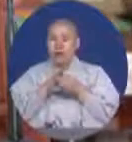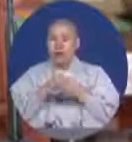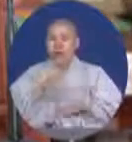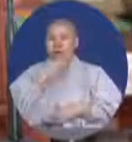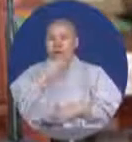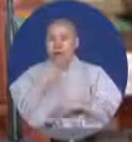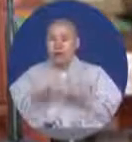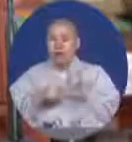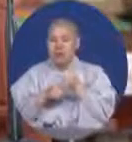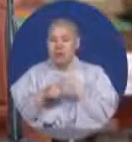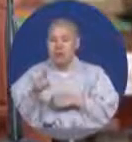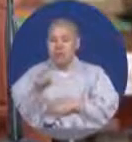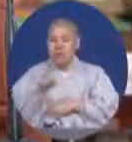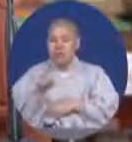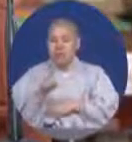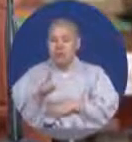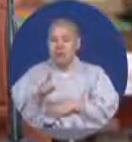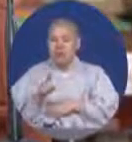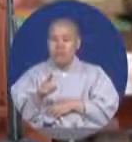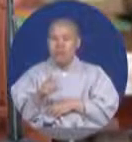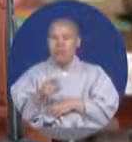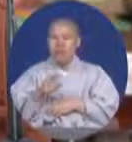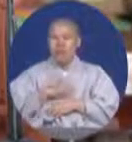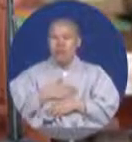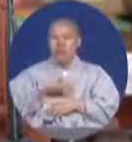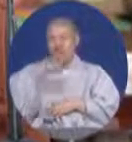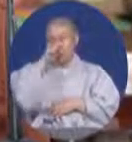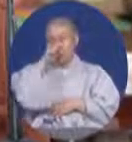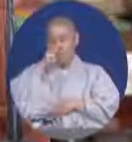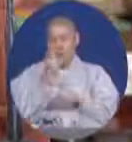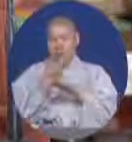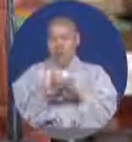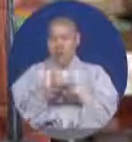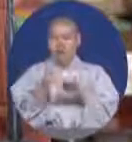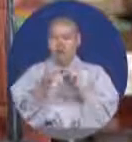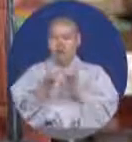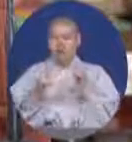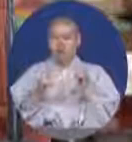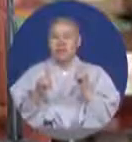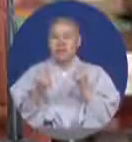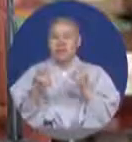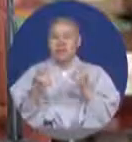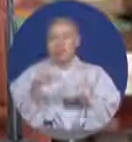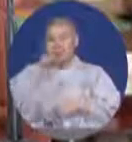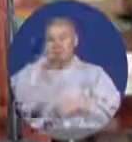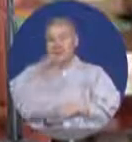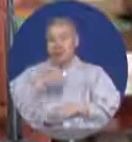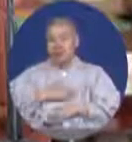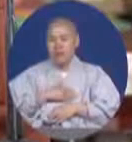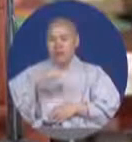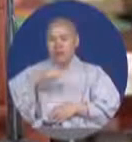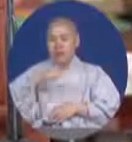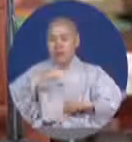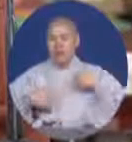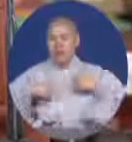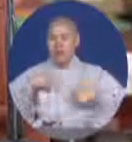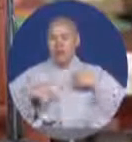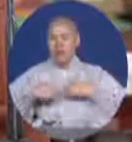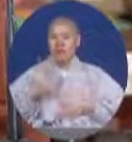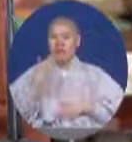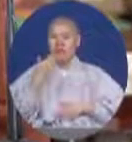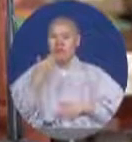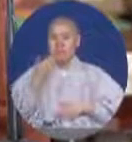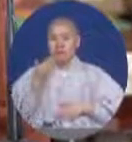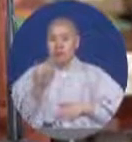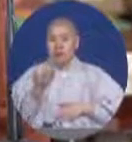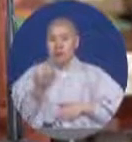복이라는 게 뭐냐? 나도 좋고 남도 좋은 거. 나도 즐겁고 남도